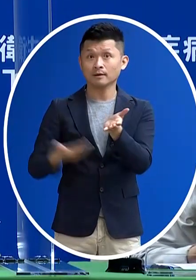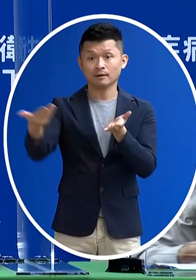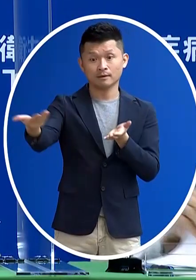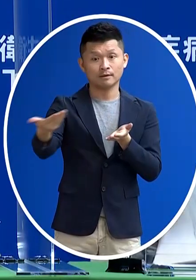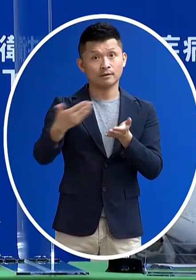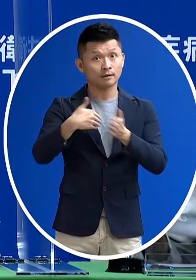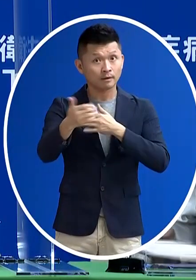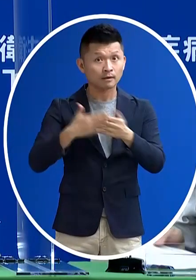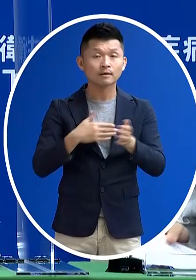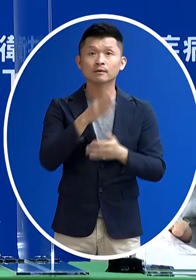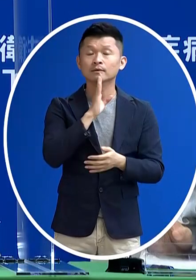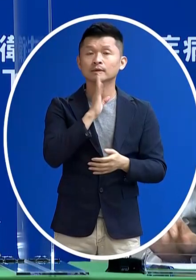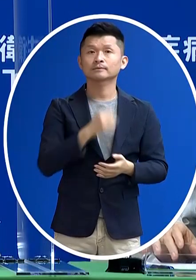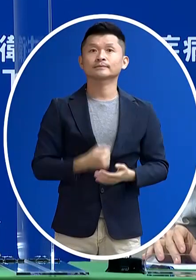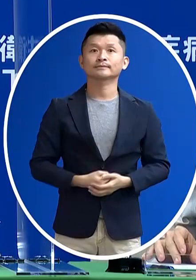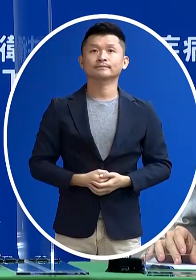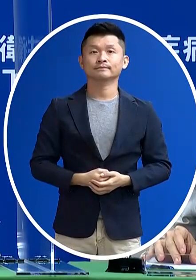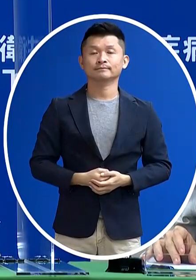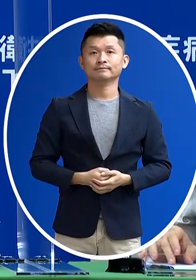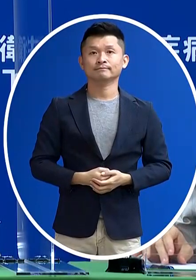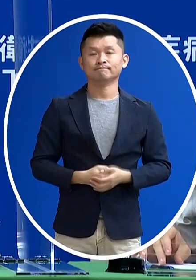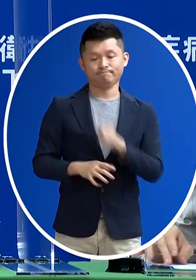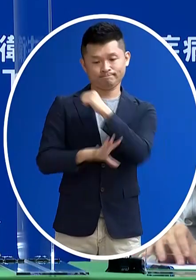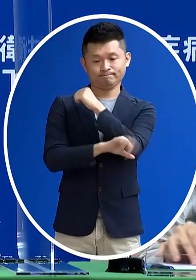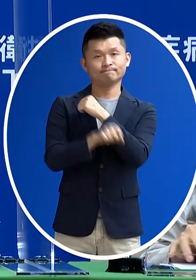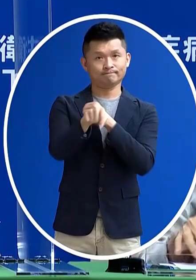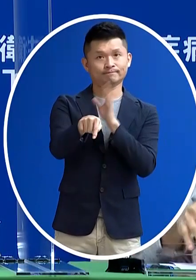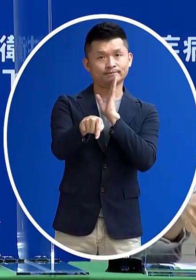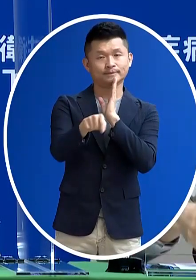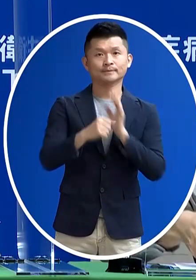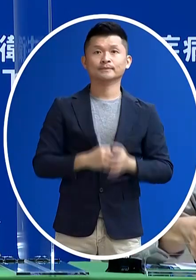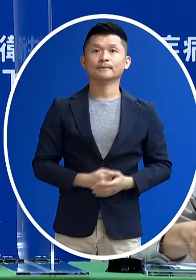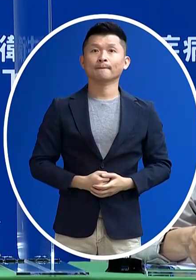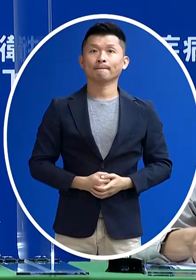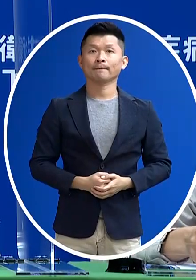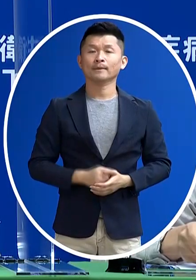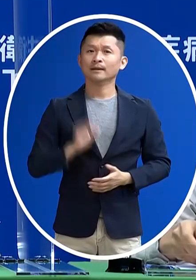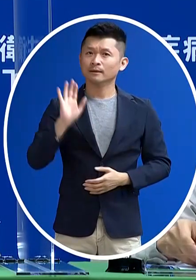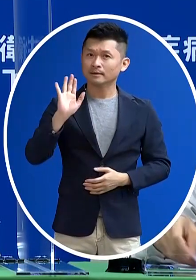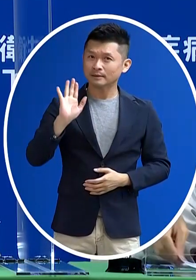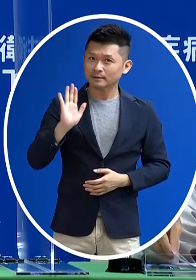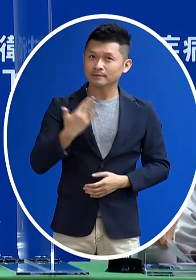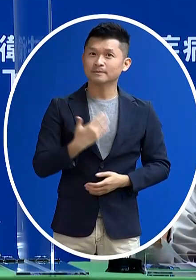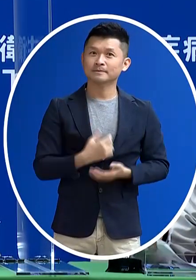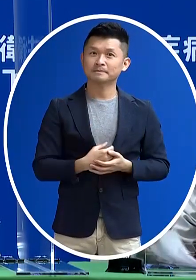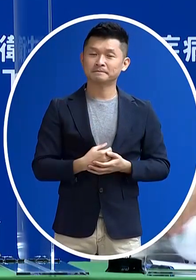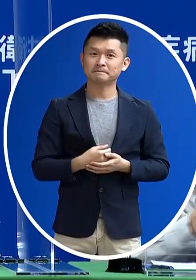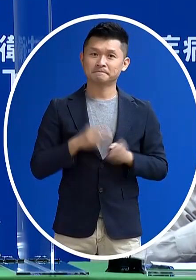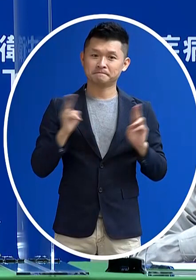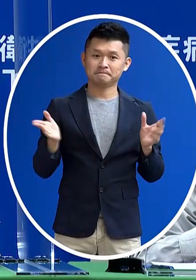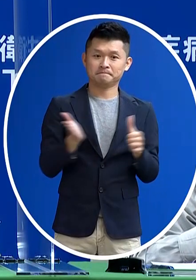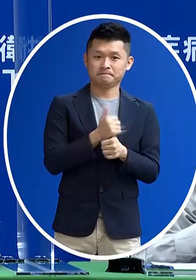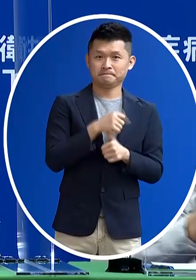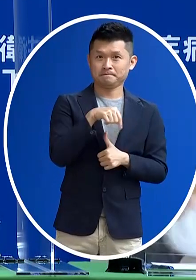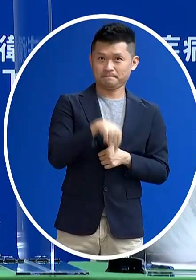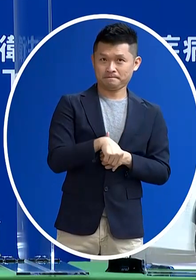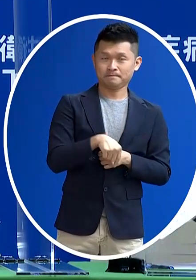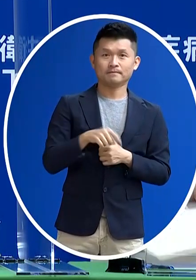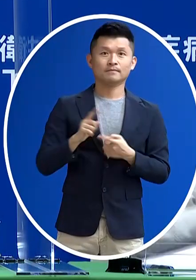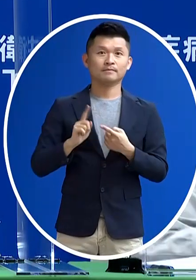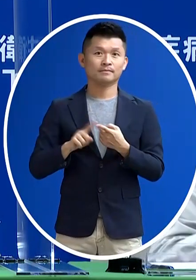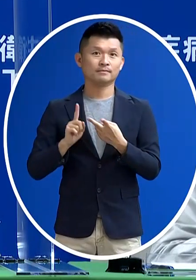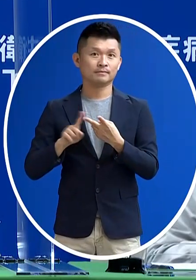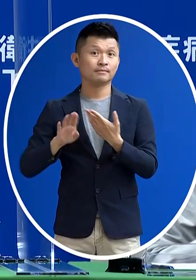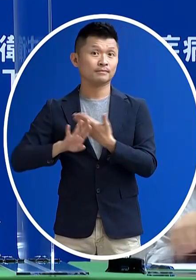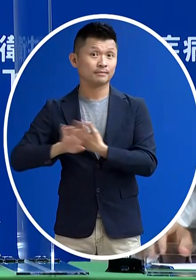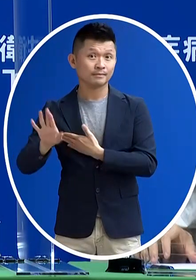所以这个互惠是基于这样的一个精神。不过这一块指挥中心也好